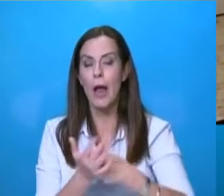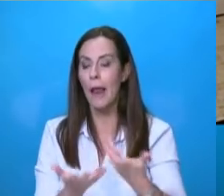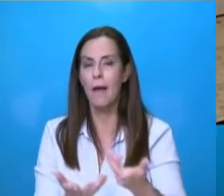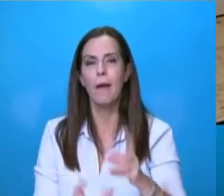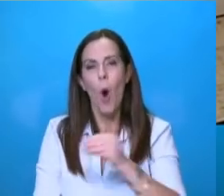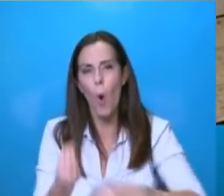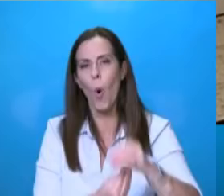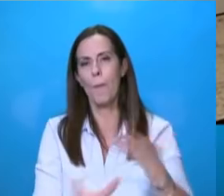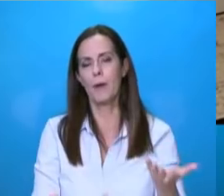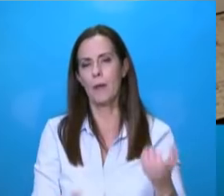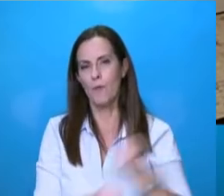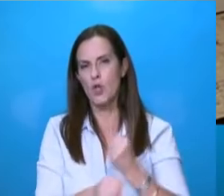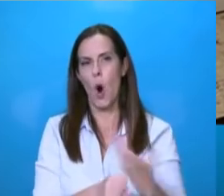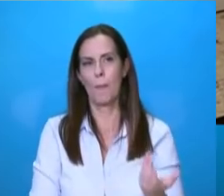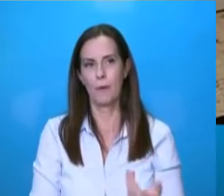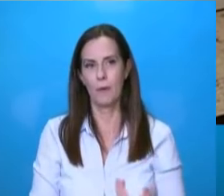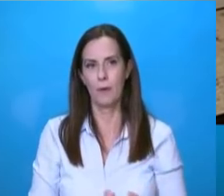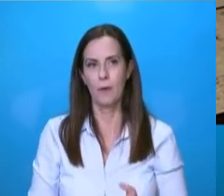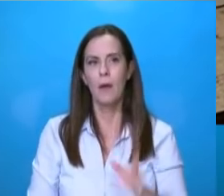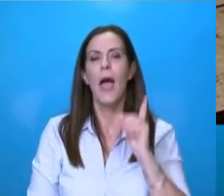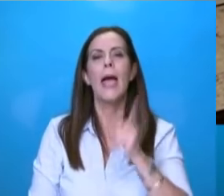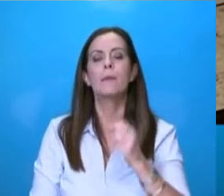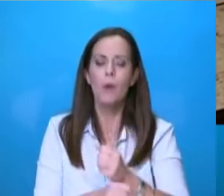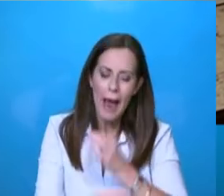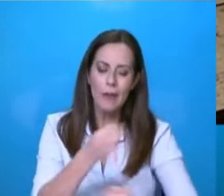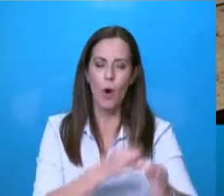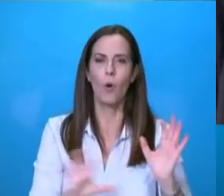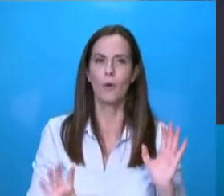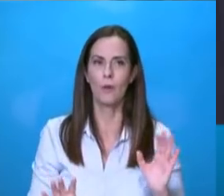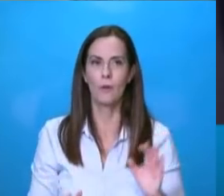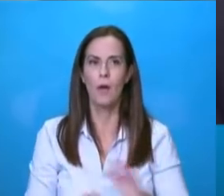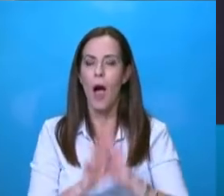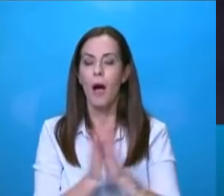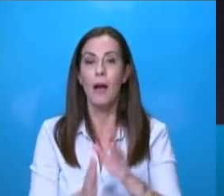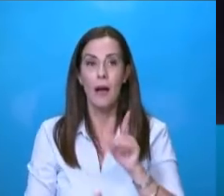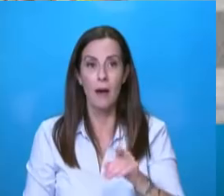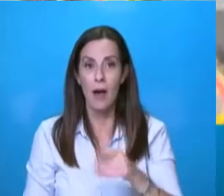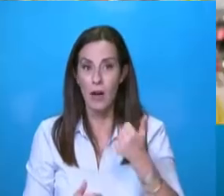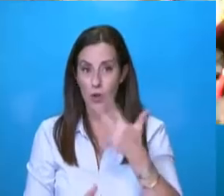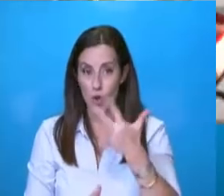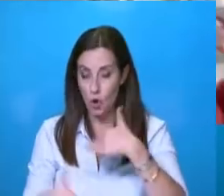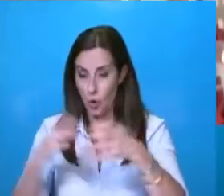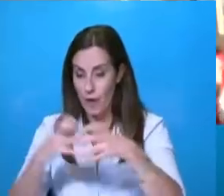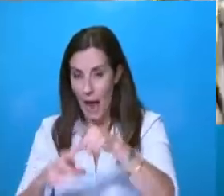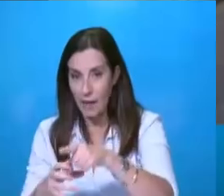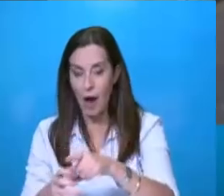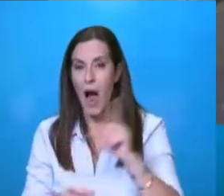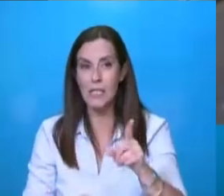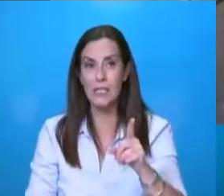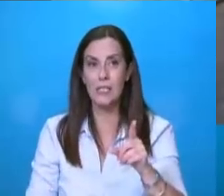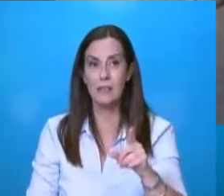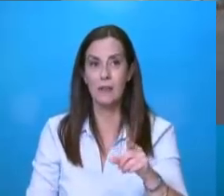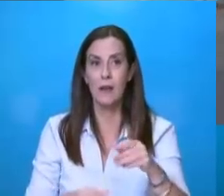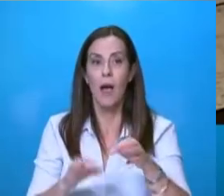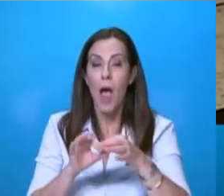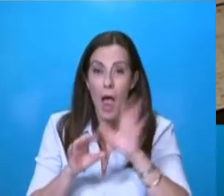או ג'וב אחר שהם תפרו לעצמם. כי הם קיבלו משהו. כן, הם קיבלו משהו. הם חילקו את הכל לפי עדות. ואם שלוש רחובות לעדה הזאת, אז ובסופו של דבר,